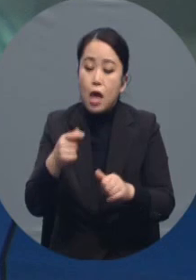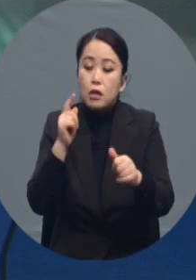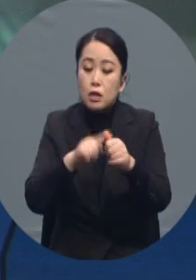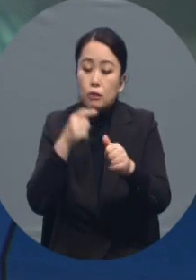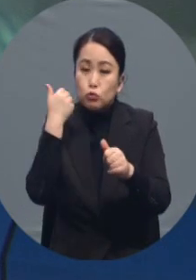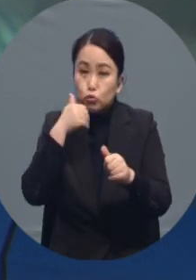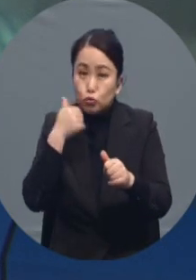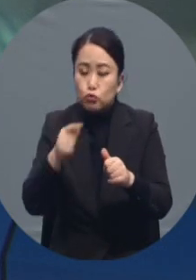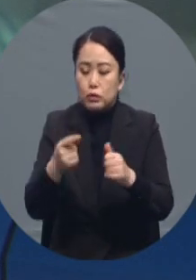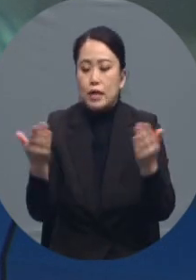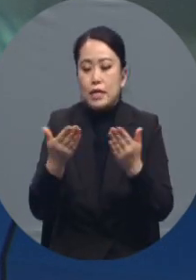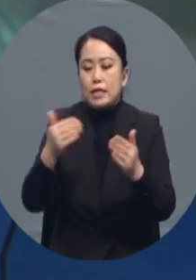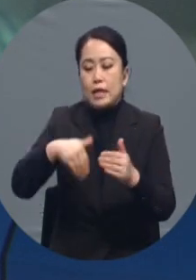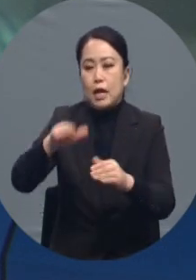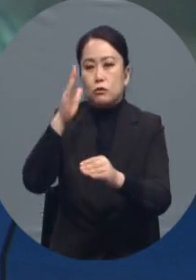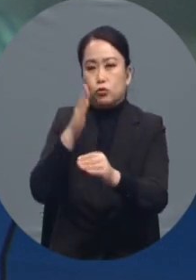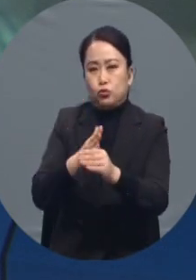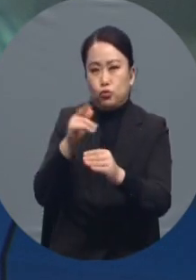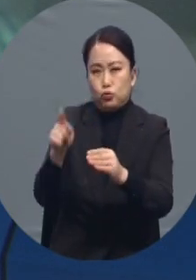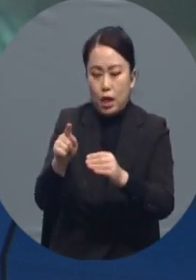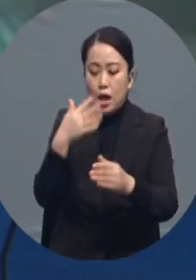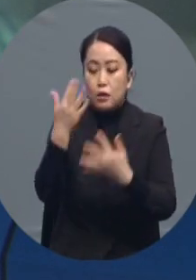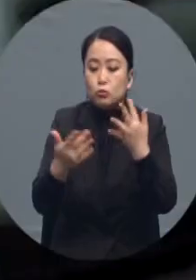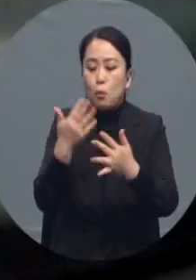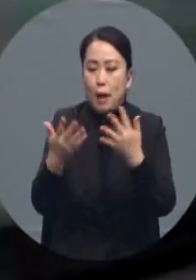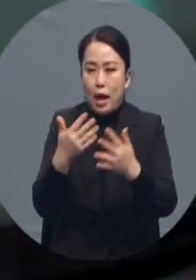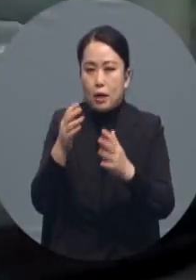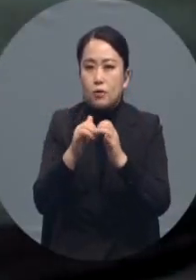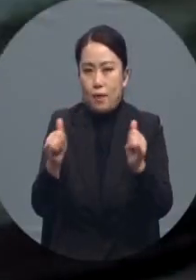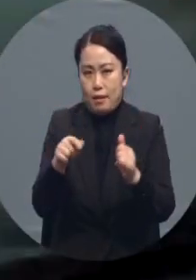소방관이었습니다 송광목 기자입니다